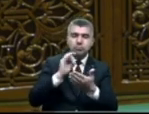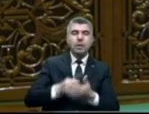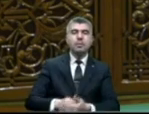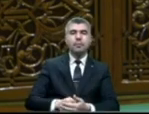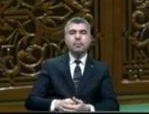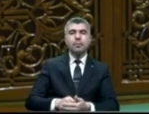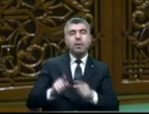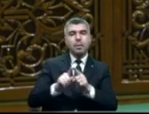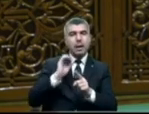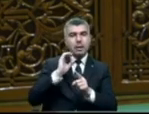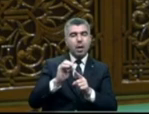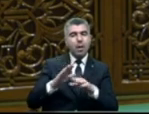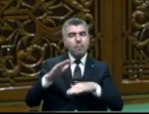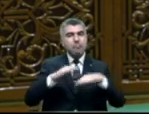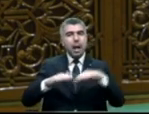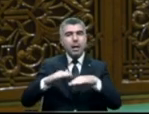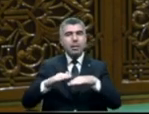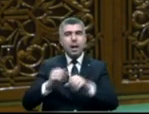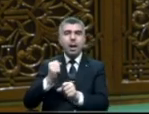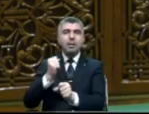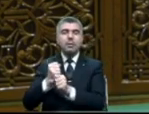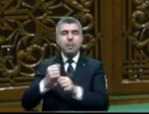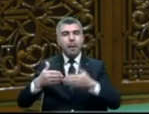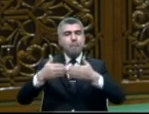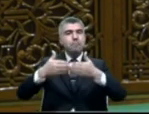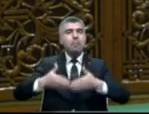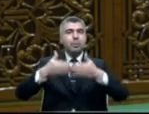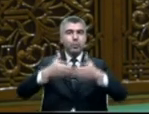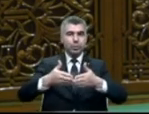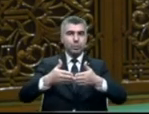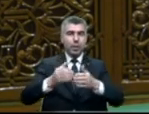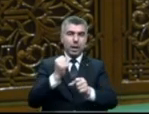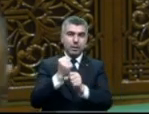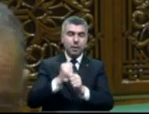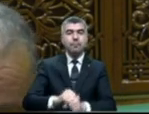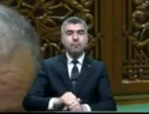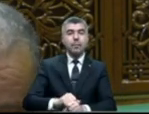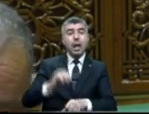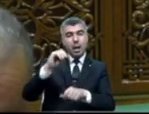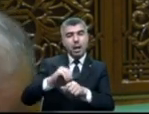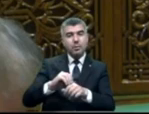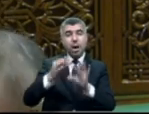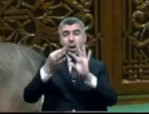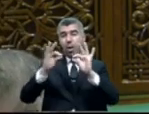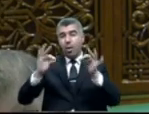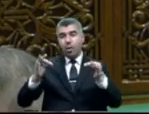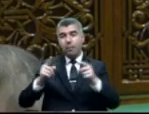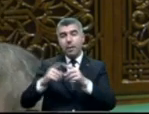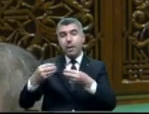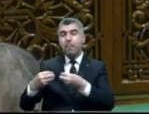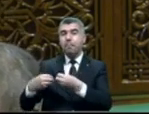الاعتبار اولا العنصر البشري اللي هما البحاره اللي كيشتغلوا على ظهر البواخر، وكذلك السلسله اللي هي مهمه وهي